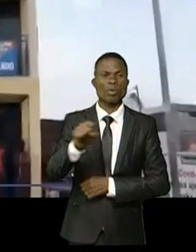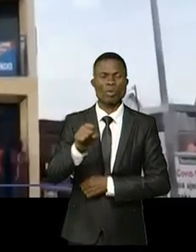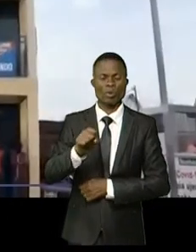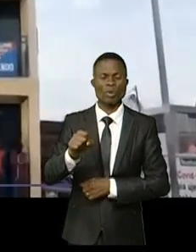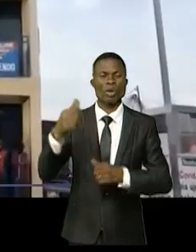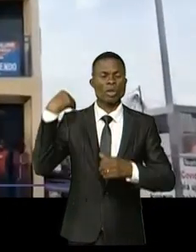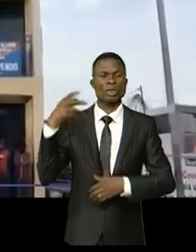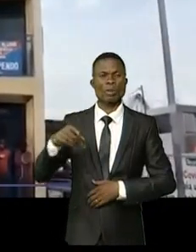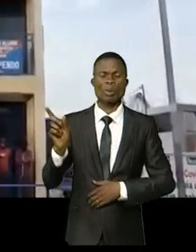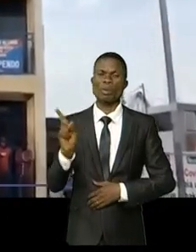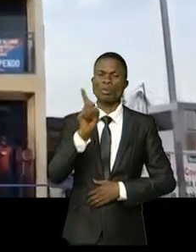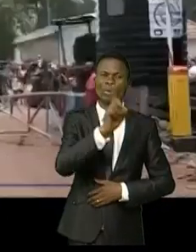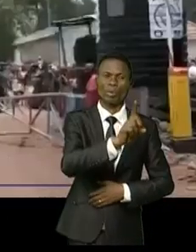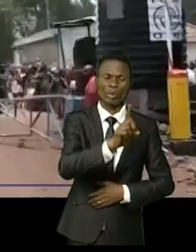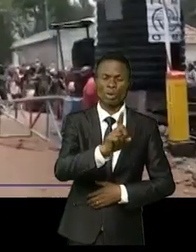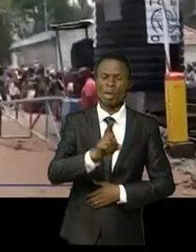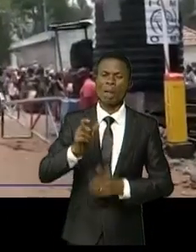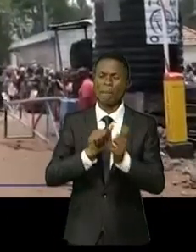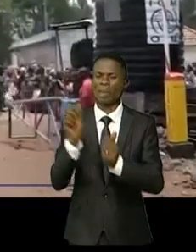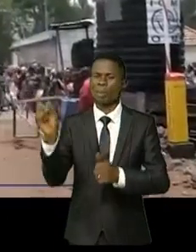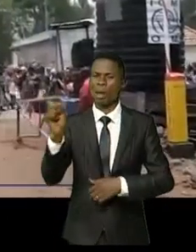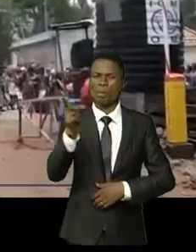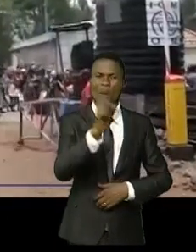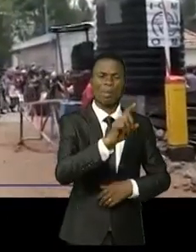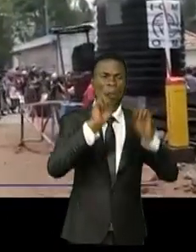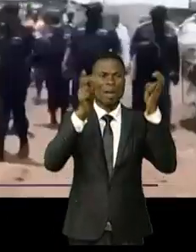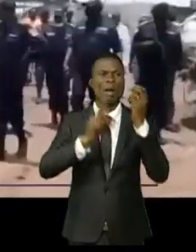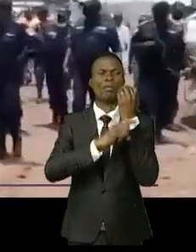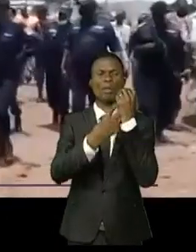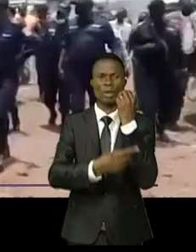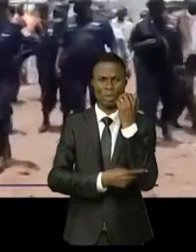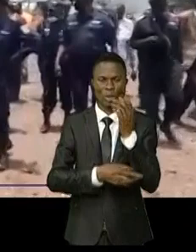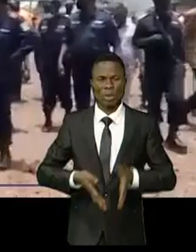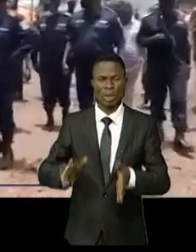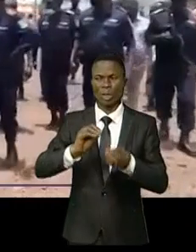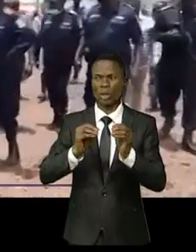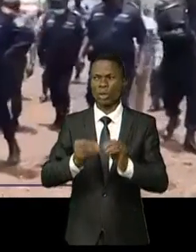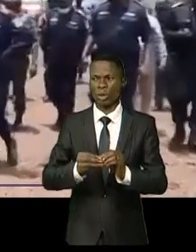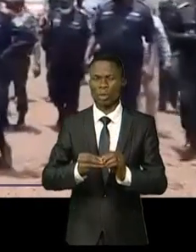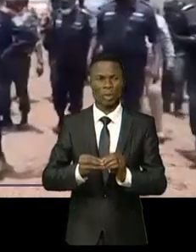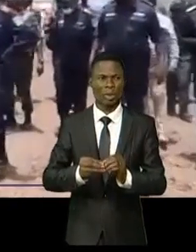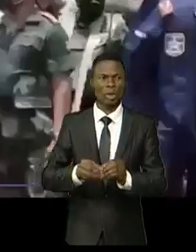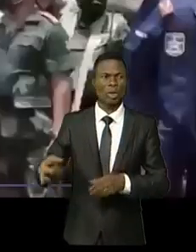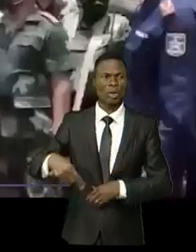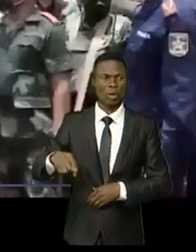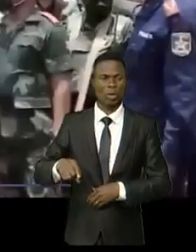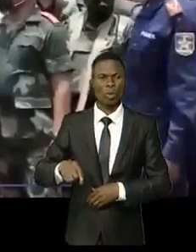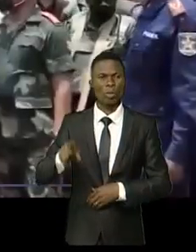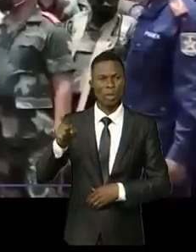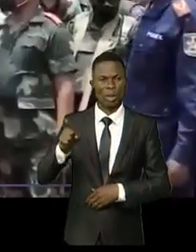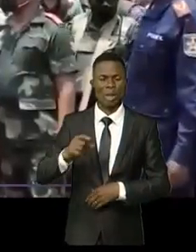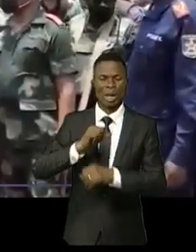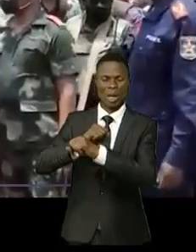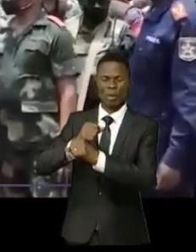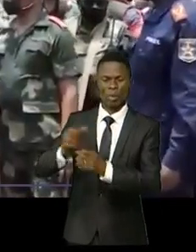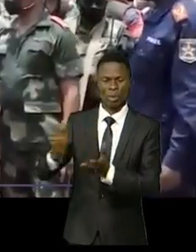s'est ébranlé sur différentes artères de la ville de Goma, notamment l'axe routier, rond-point Routchourou, petite barrière